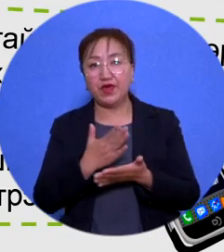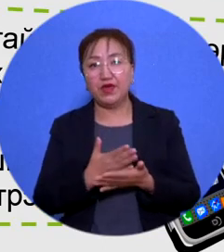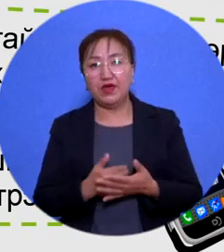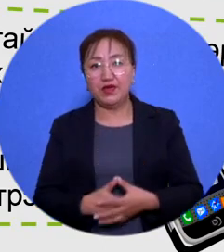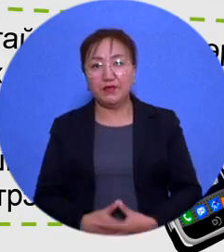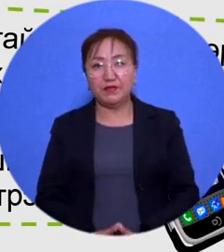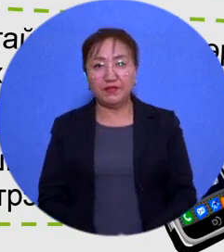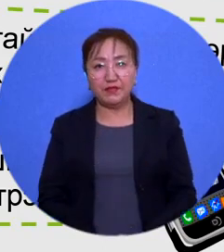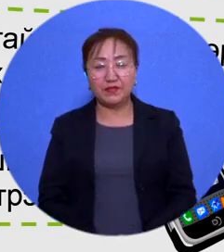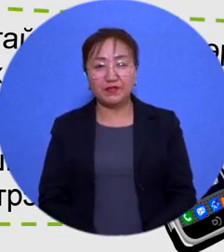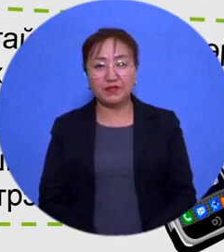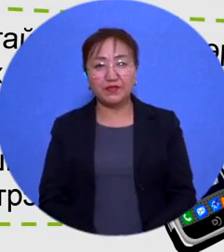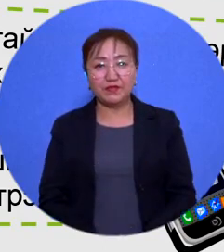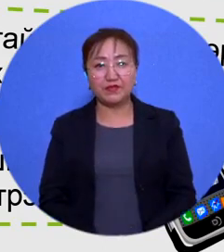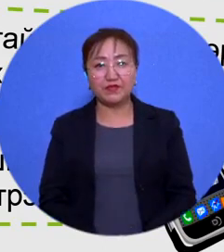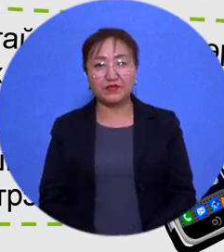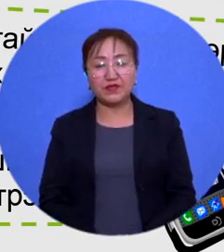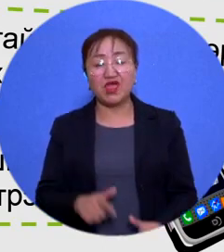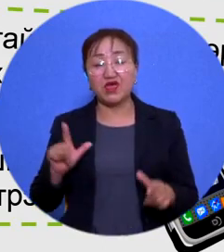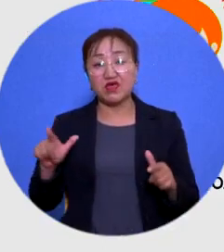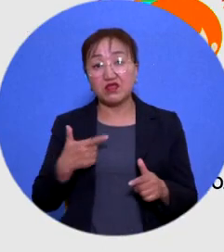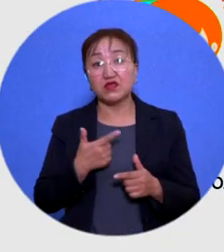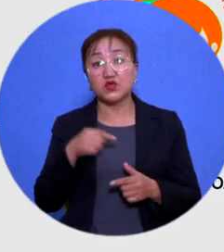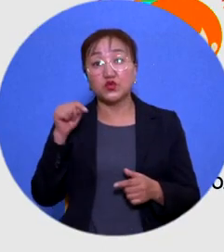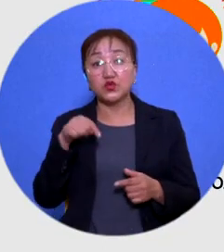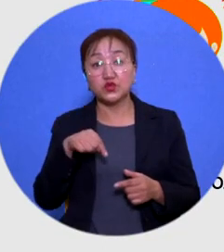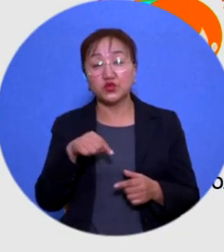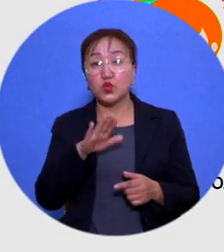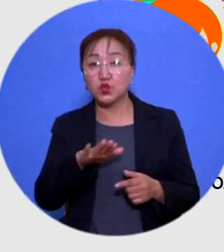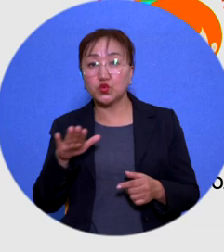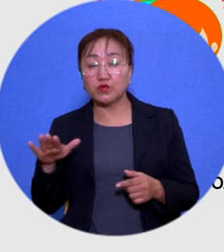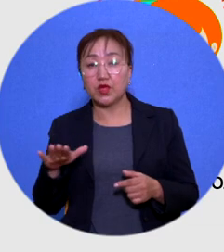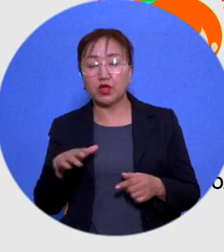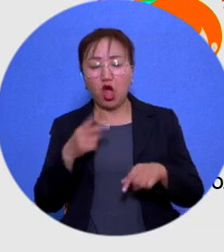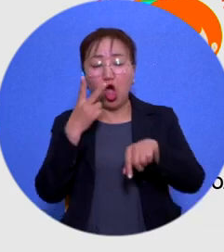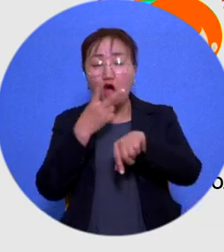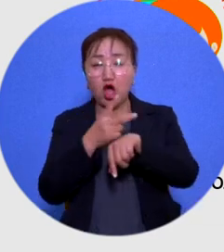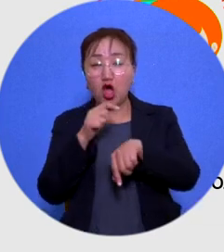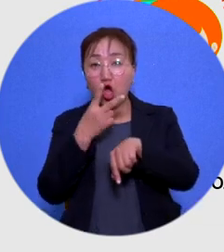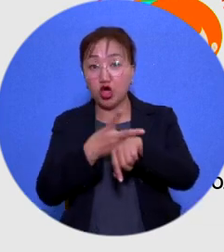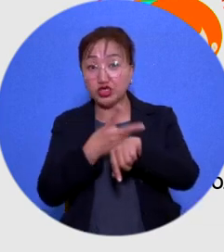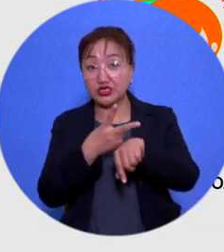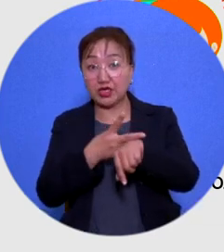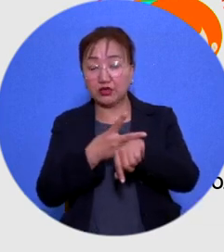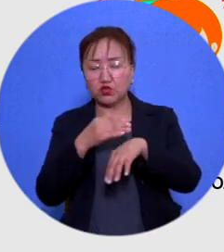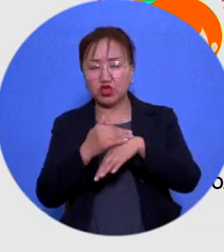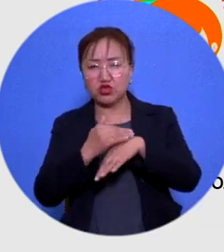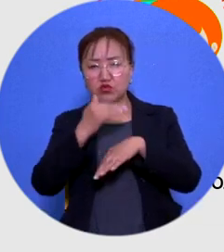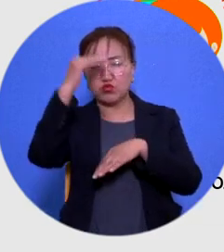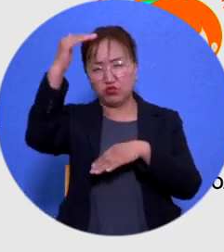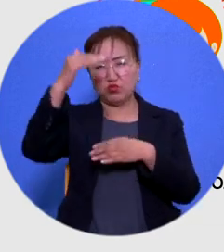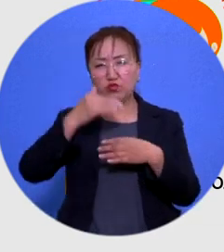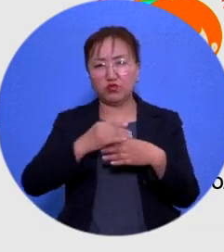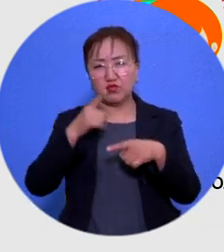байна. За гэтэл өнөөдөр хүүхдүүд маань 2 цаг түүнээс дээш хугацаагаар одоо